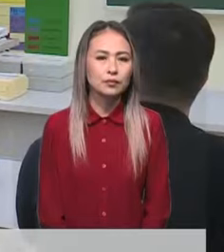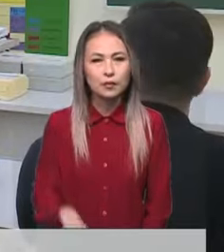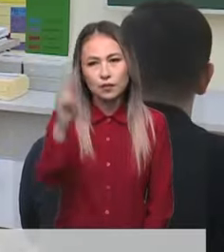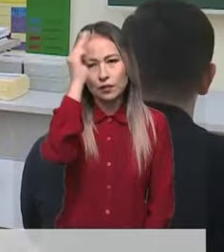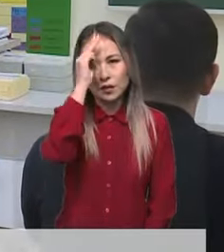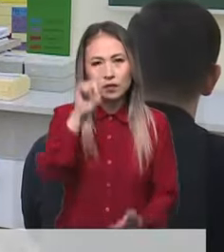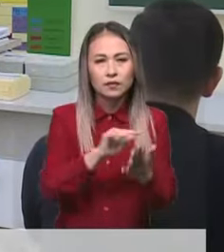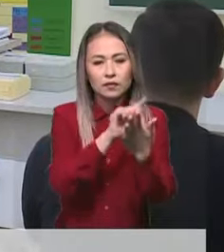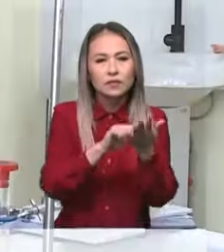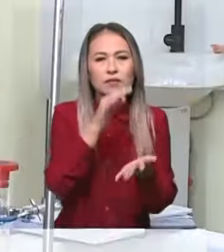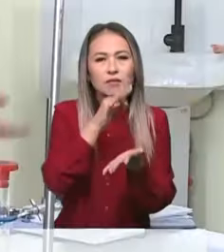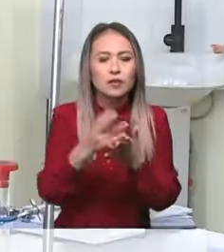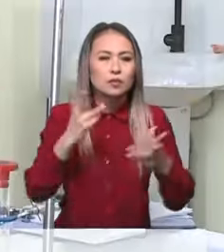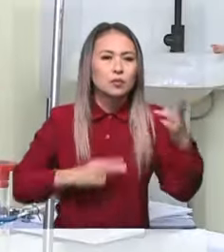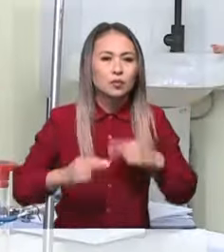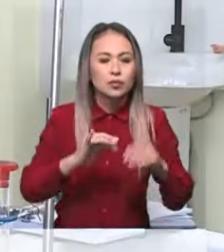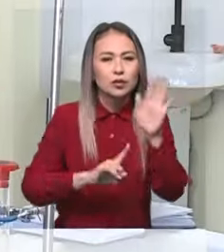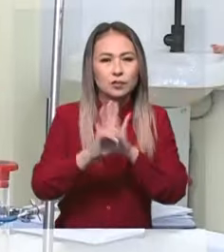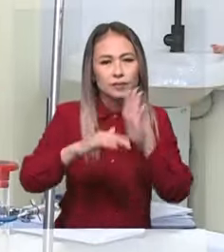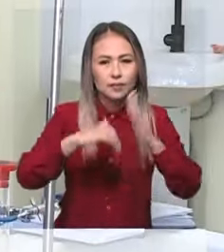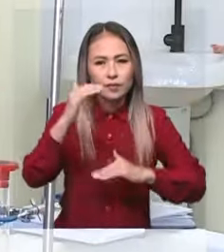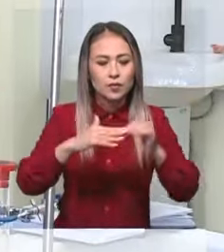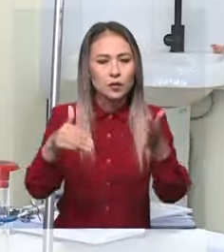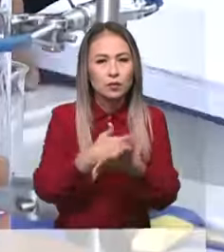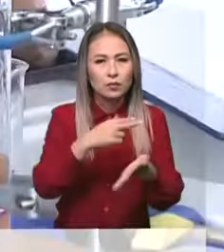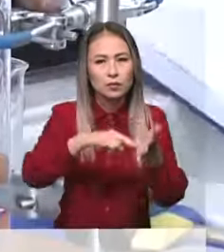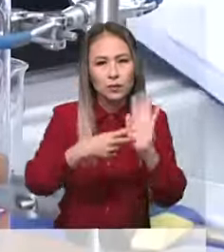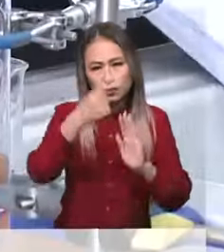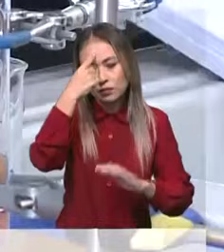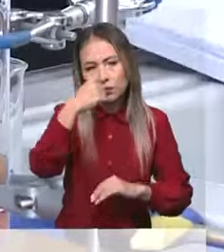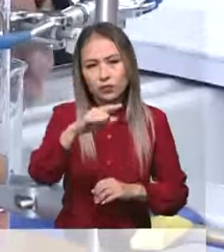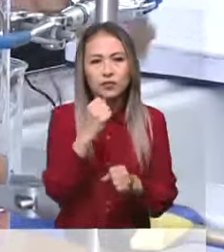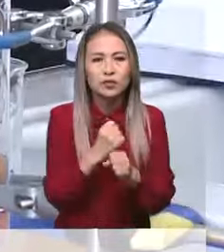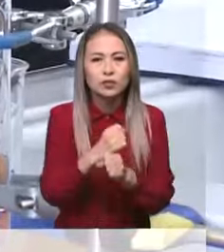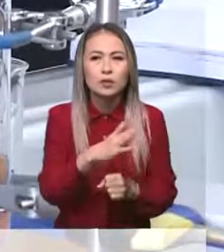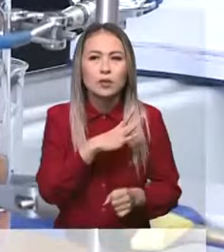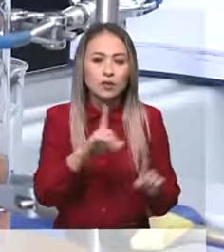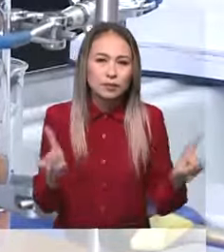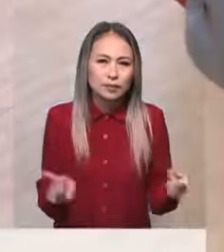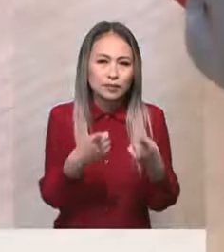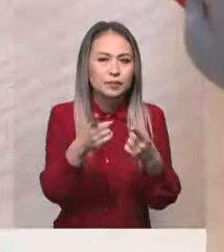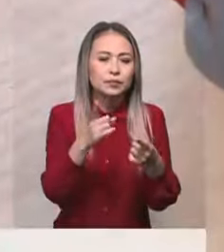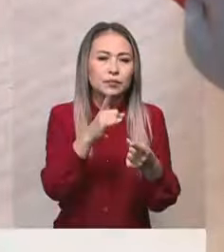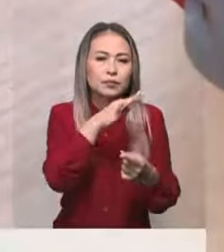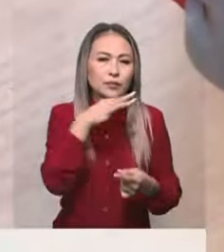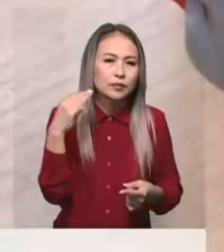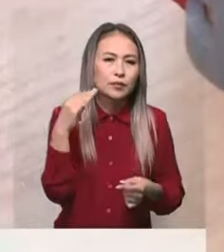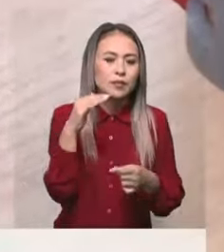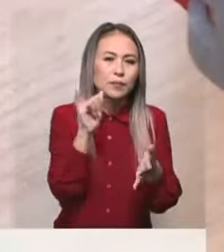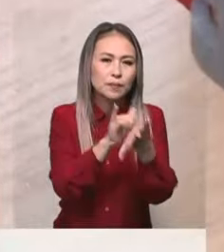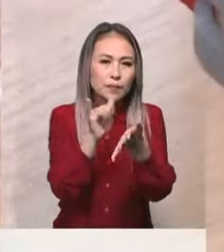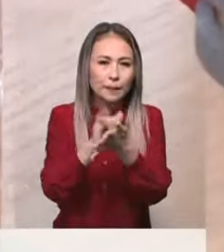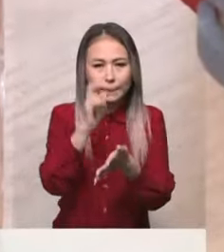Оқушының сұрағына жауап іздеген мұғалім тәжірибеге кірісіп жаңа жоба ойлап тапқан. Мына құрылғыны әлі де жандандырып, көліктерге орнату арқылы